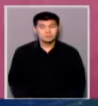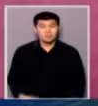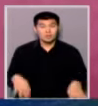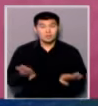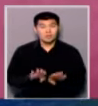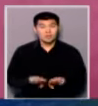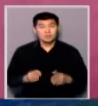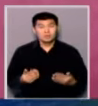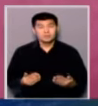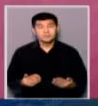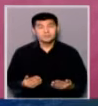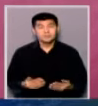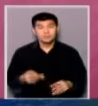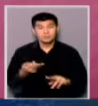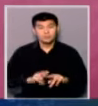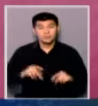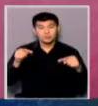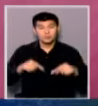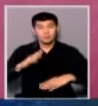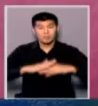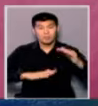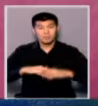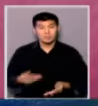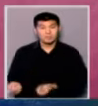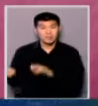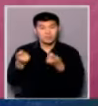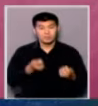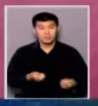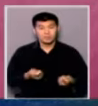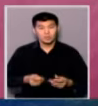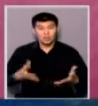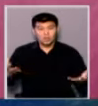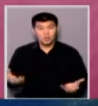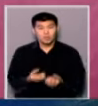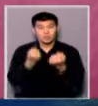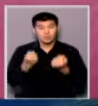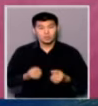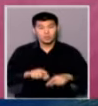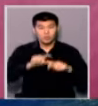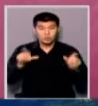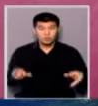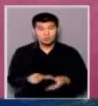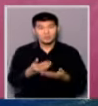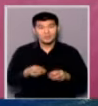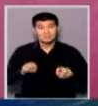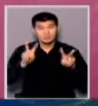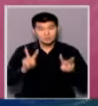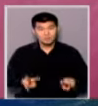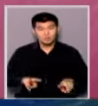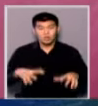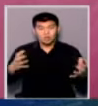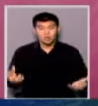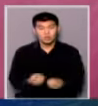Сонымен қатар осы жерге мамандардың алып берген құтқару шеңбері және де арнайы